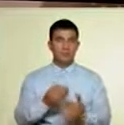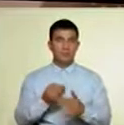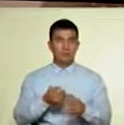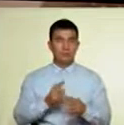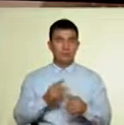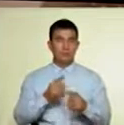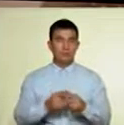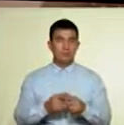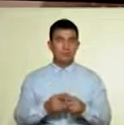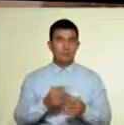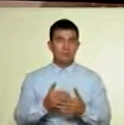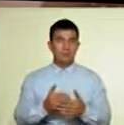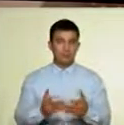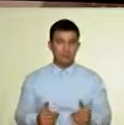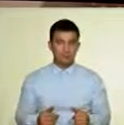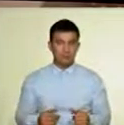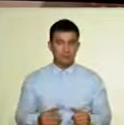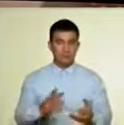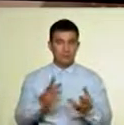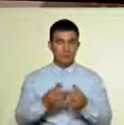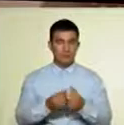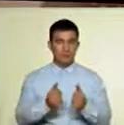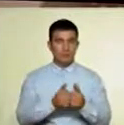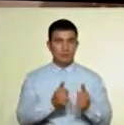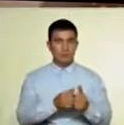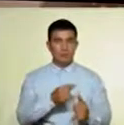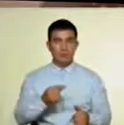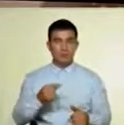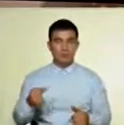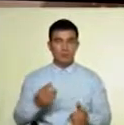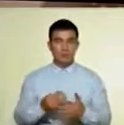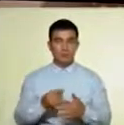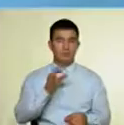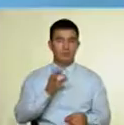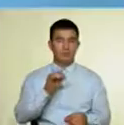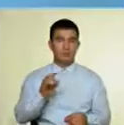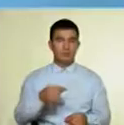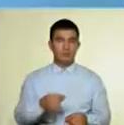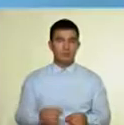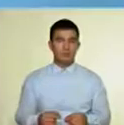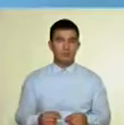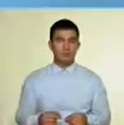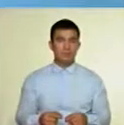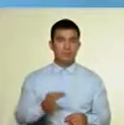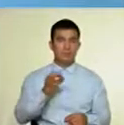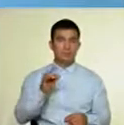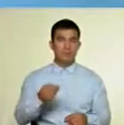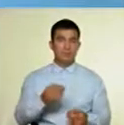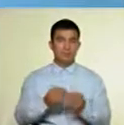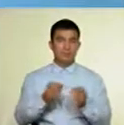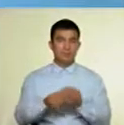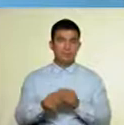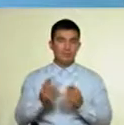bo'ladi. Ve oldidagi minus bilan minus yarım. Qo'shamiz. 0.10'dan 5